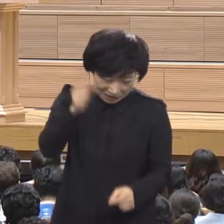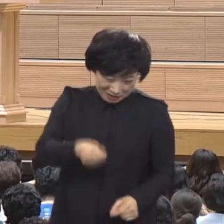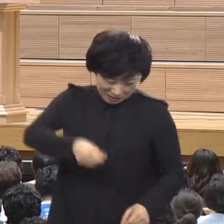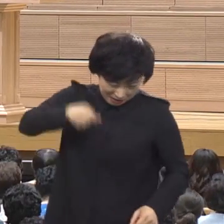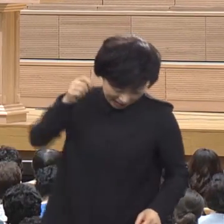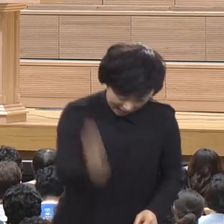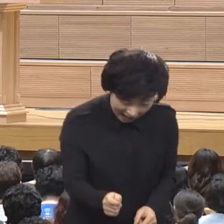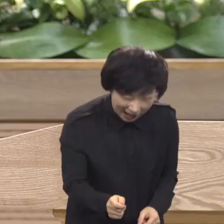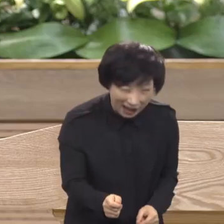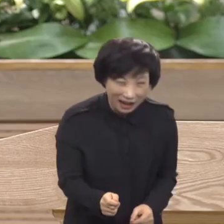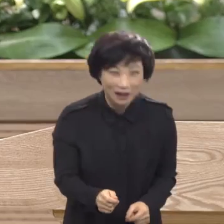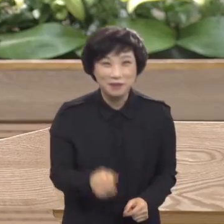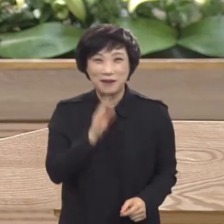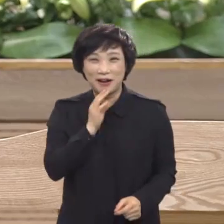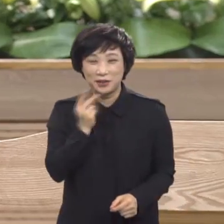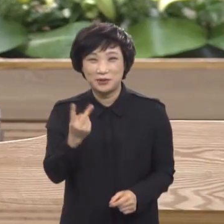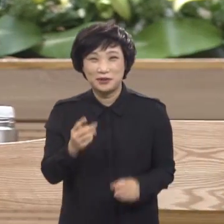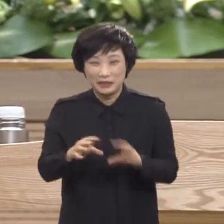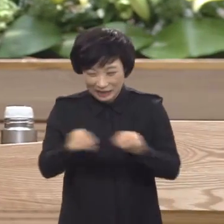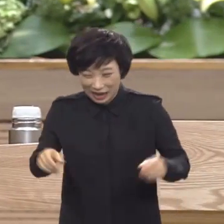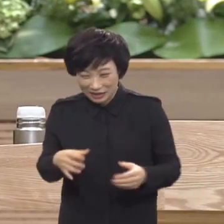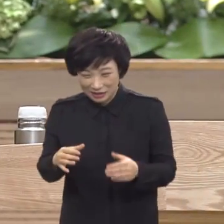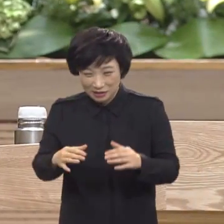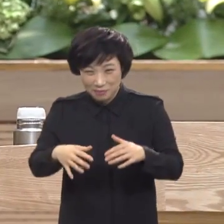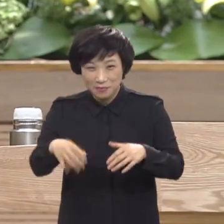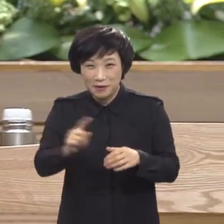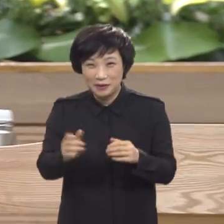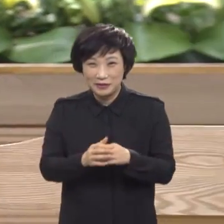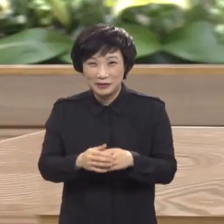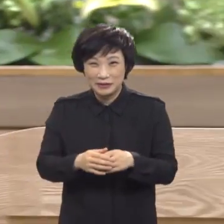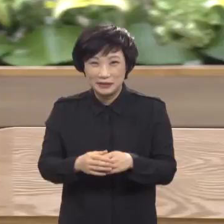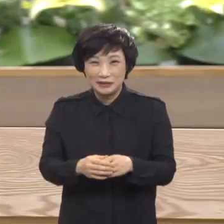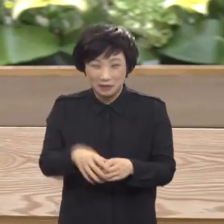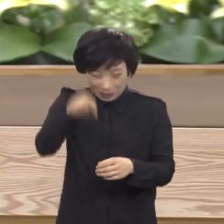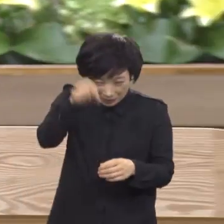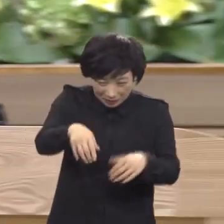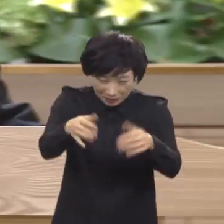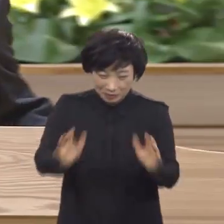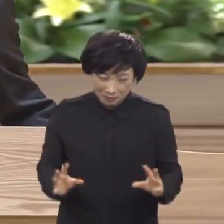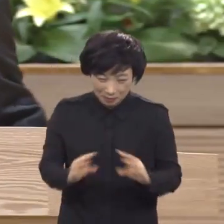탁 튕겨가지고 막 땅 뺏어 먹기.